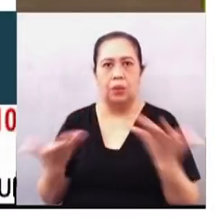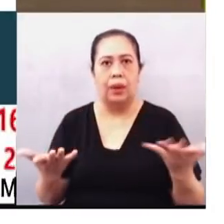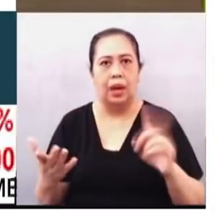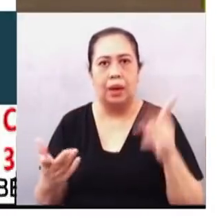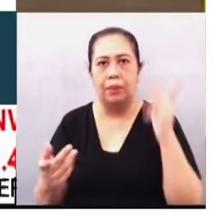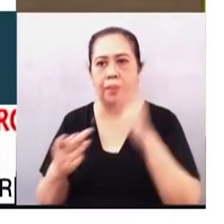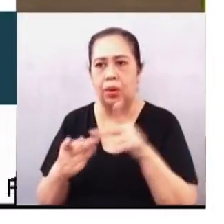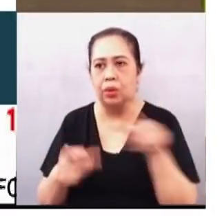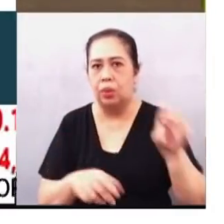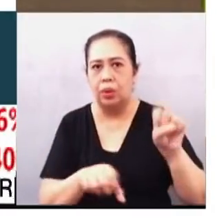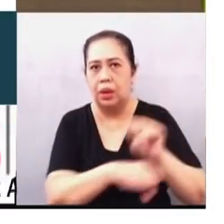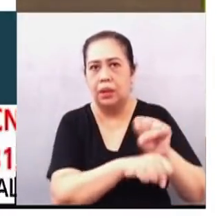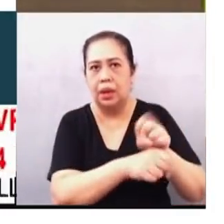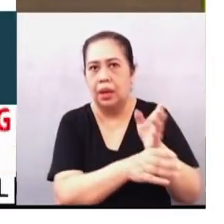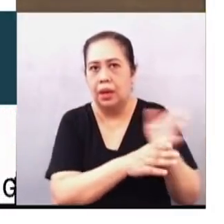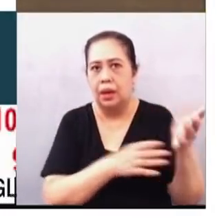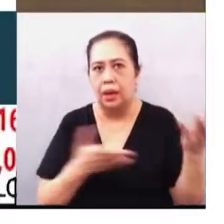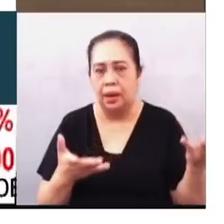ito?